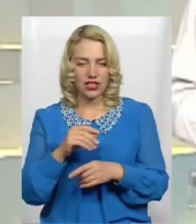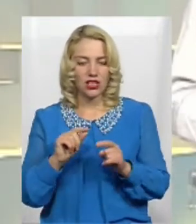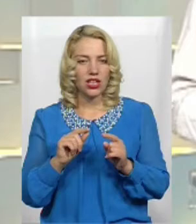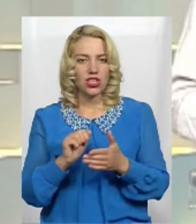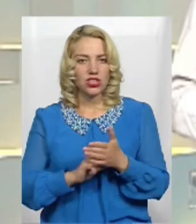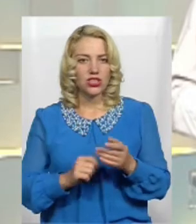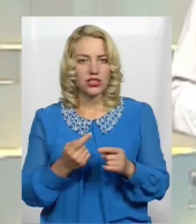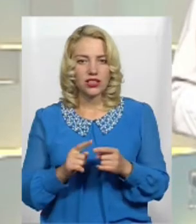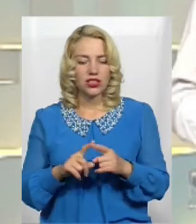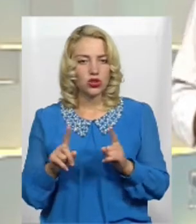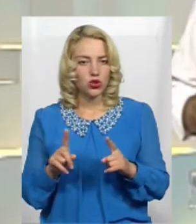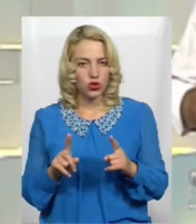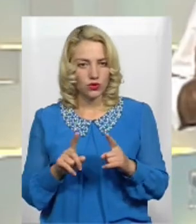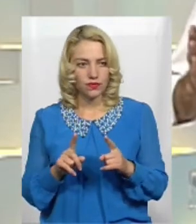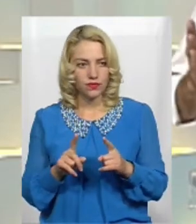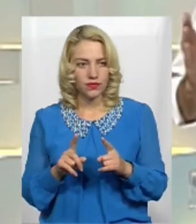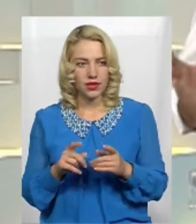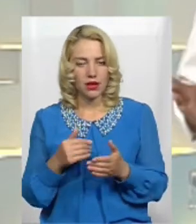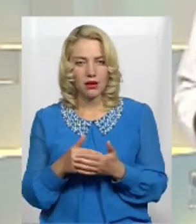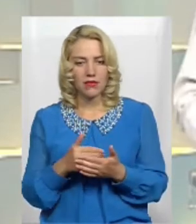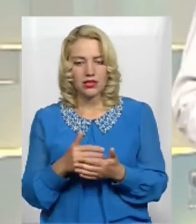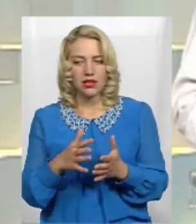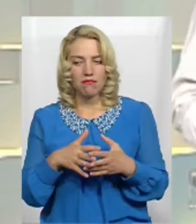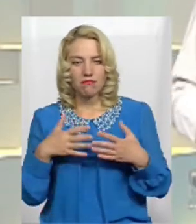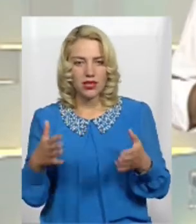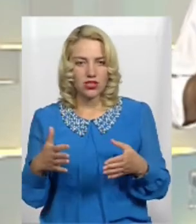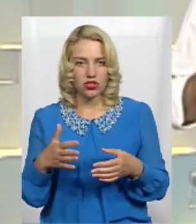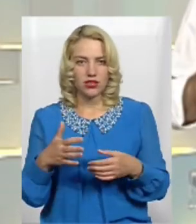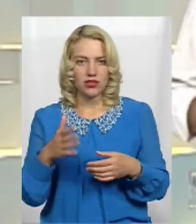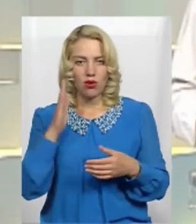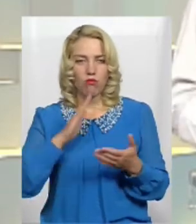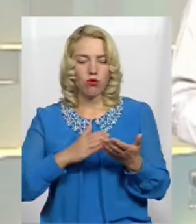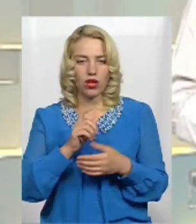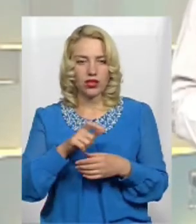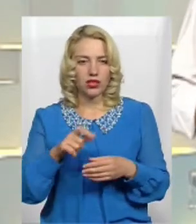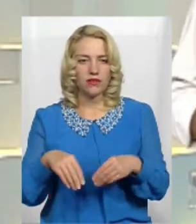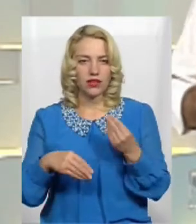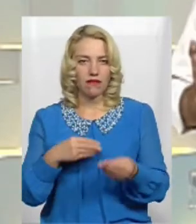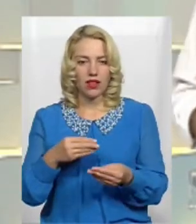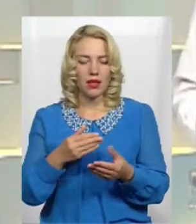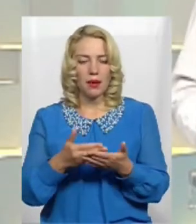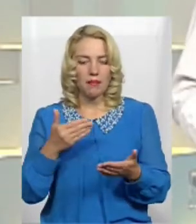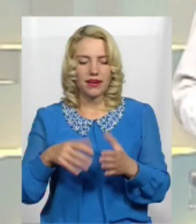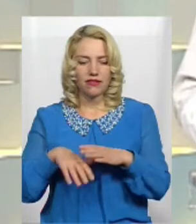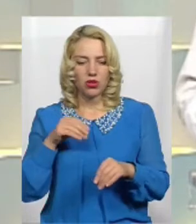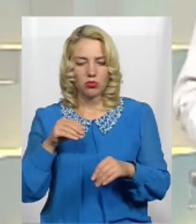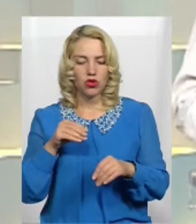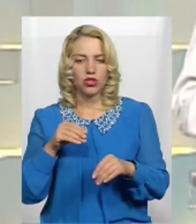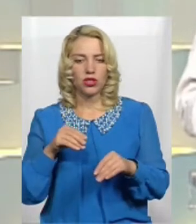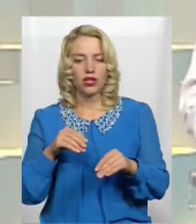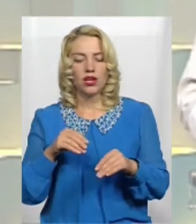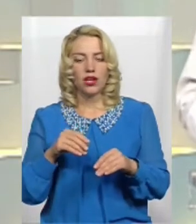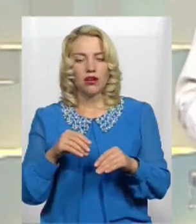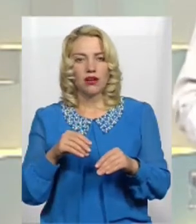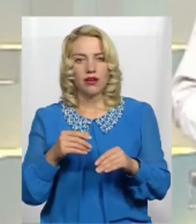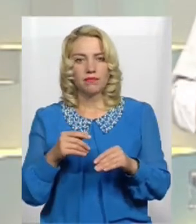що майже величезна більшість політиків давали в передвиборчих процесах людям свої обіцянки,